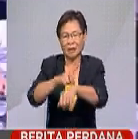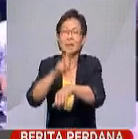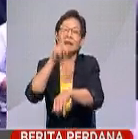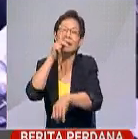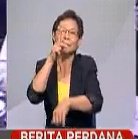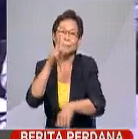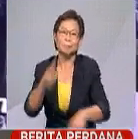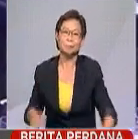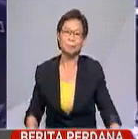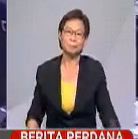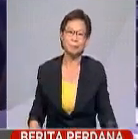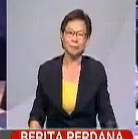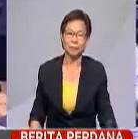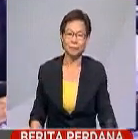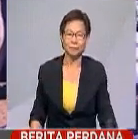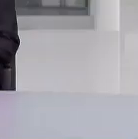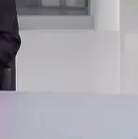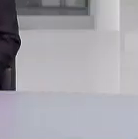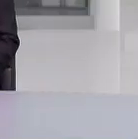Aman.